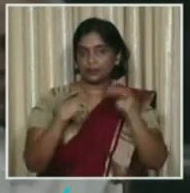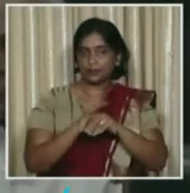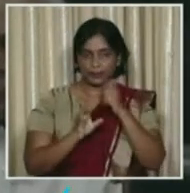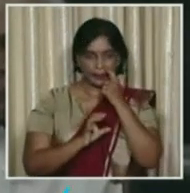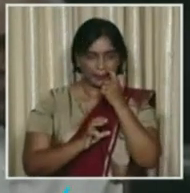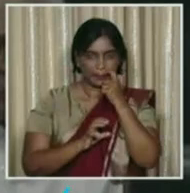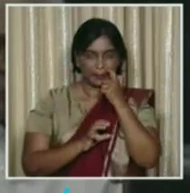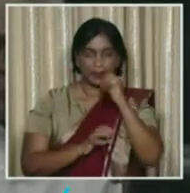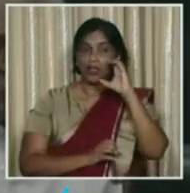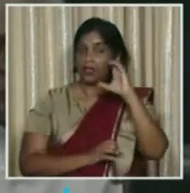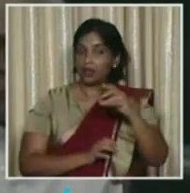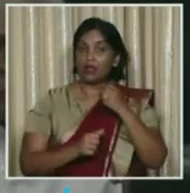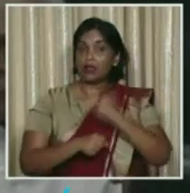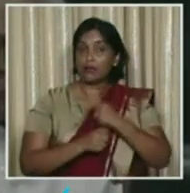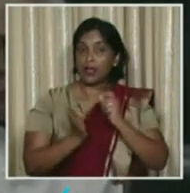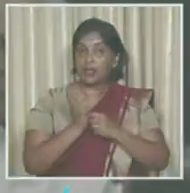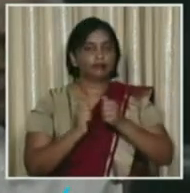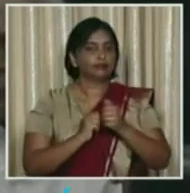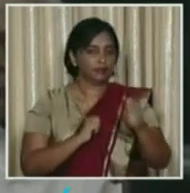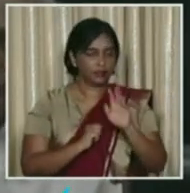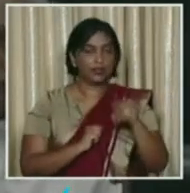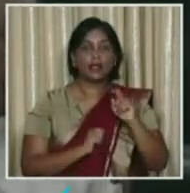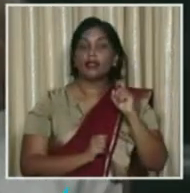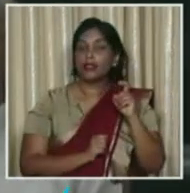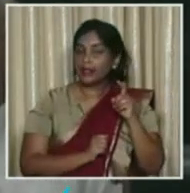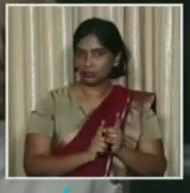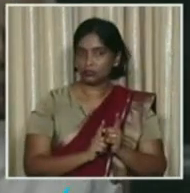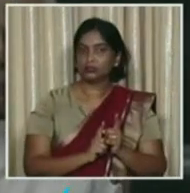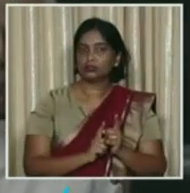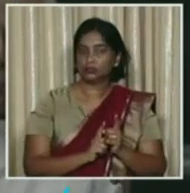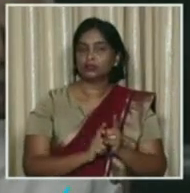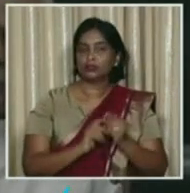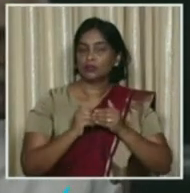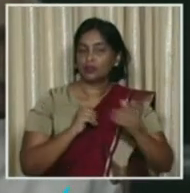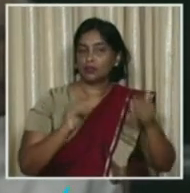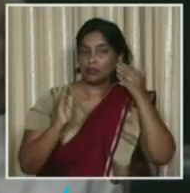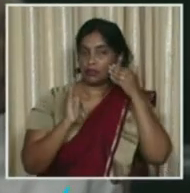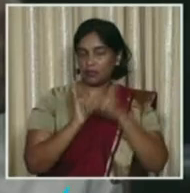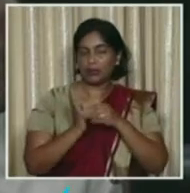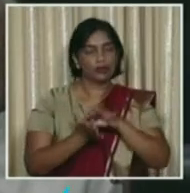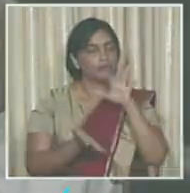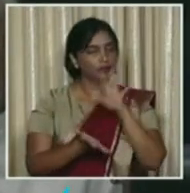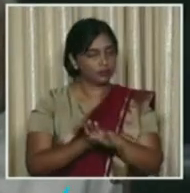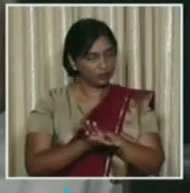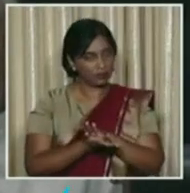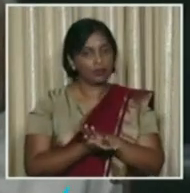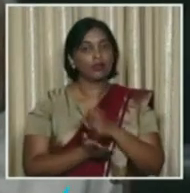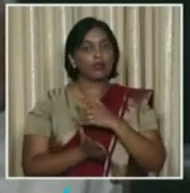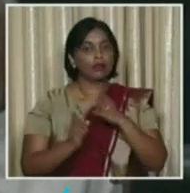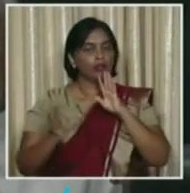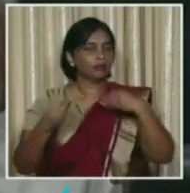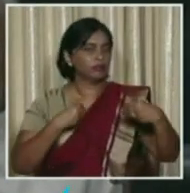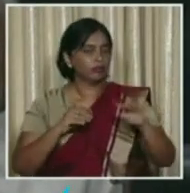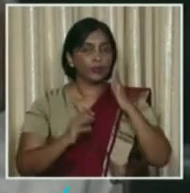ඇතුළත්. ආයන්න රාජ්‍ය ණය ප්‍රතිව්‍යගත කිරීම. ඈන්න මූල්‍ය සාහිත්‍යාවේ ප්‍රතිස්ථාපනය කිරීමත් නම්‍ය